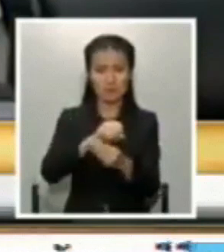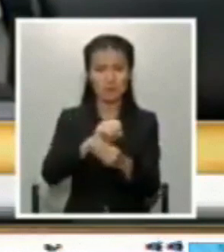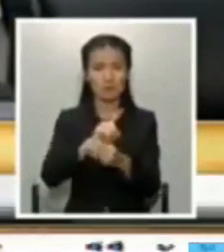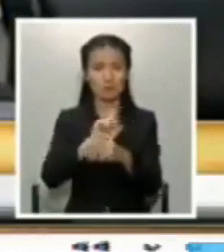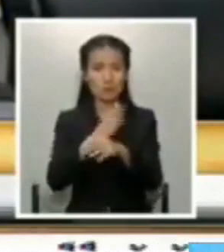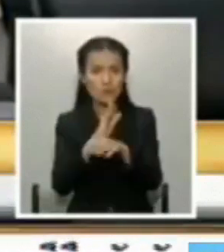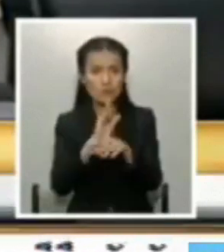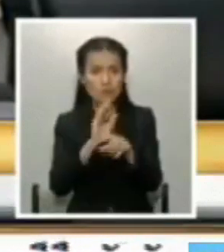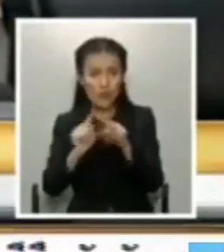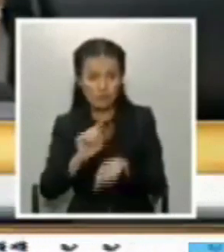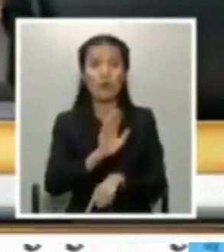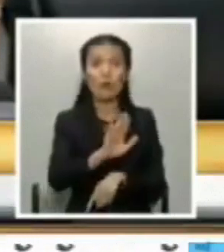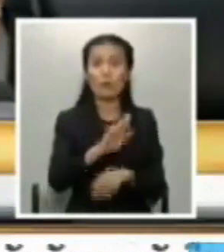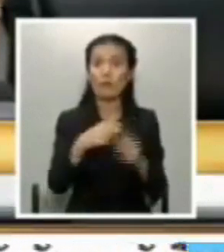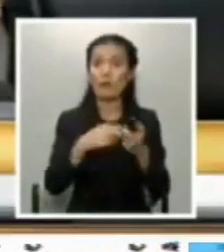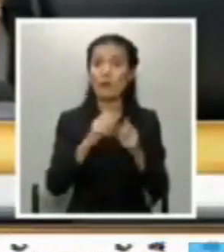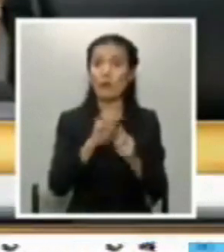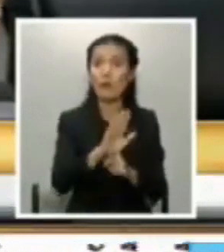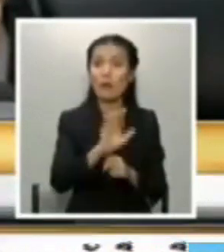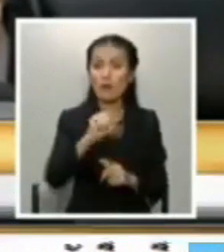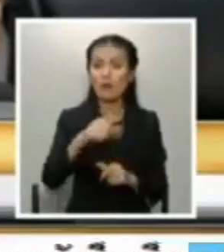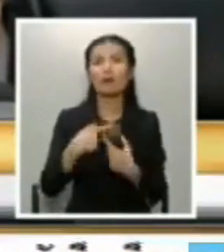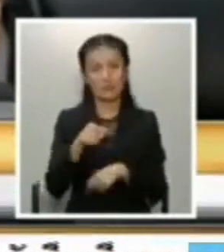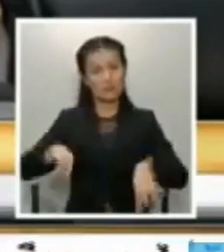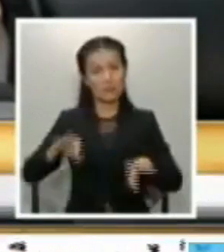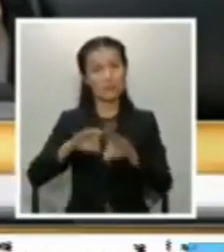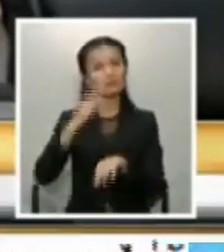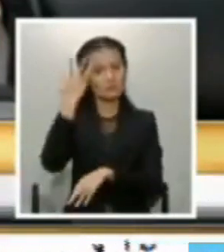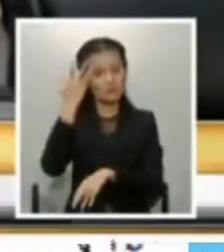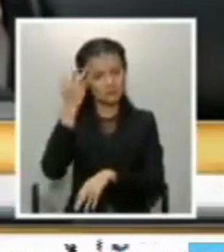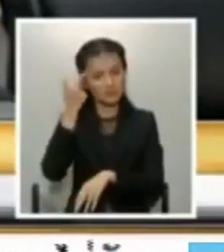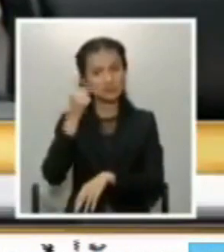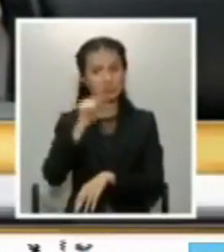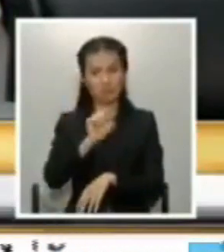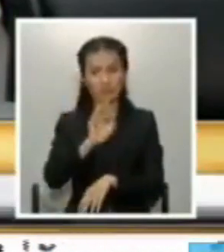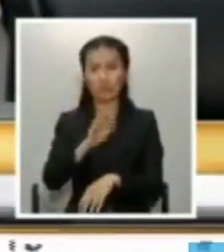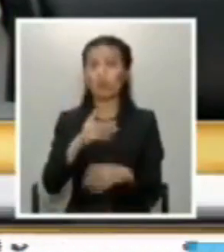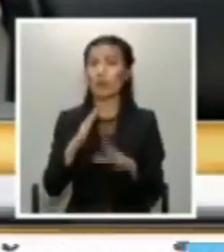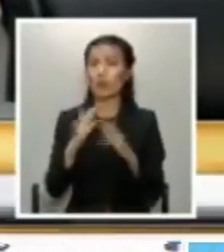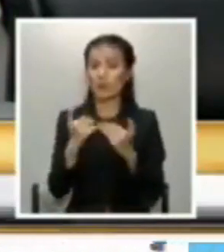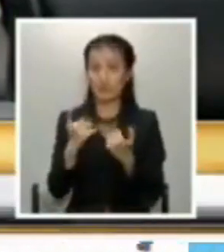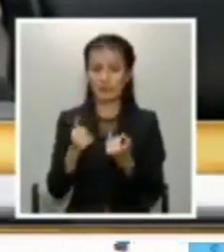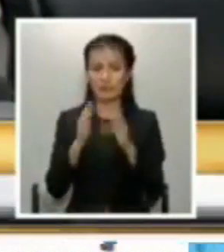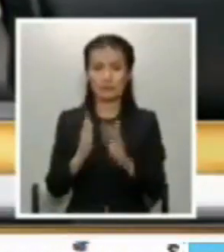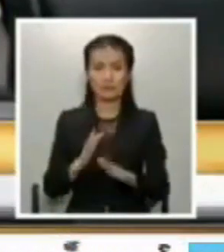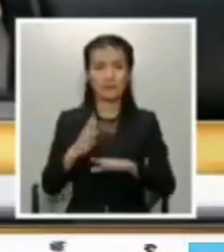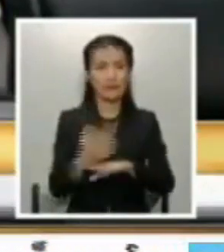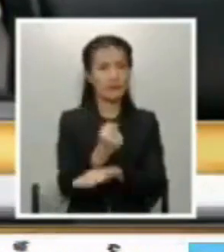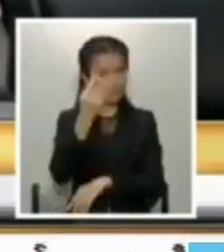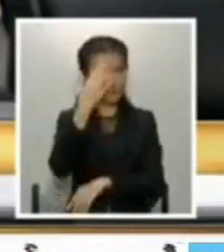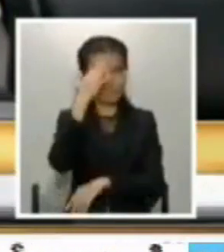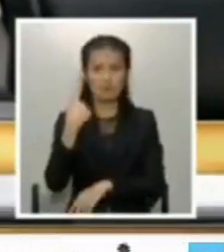าซึ่งผมคิดว่าเราต้องคิดกันวันนี้นักการเมืองท่านหนึ่งในสภานี้ก็เป็นอดีตประธานของ